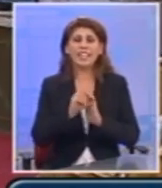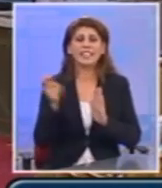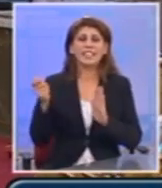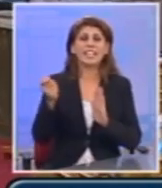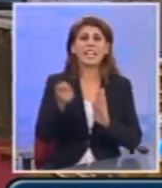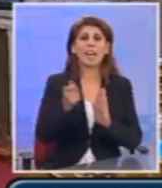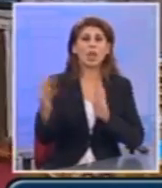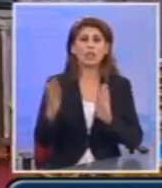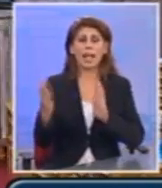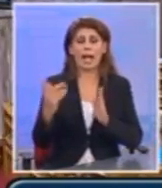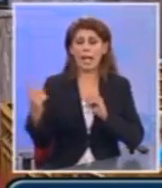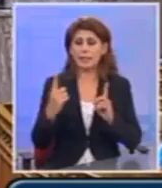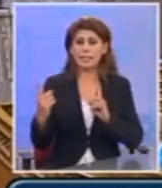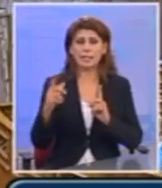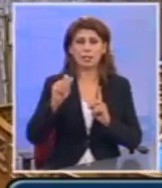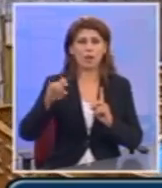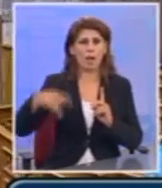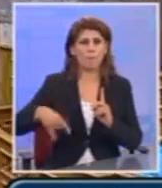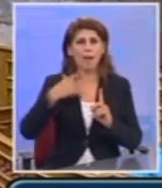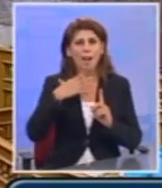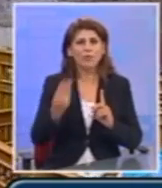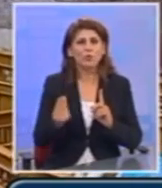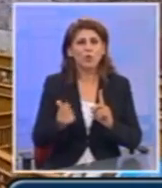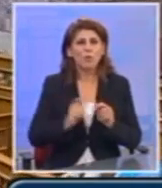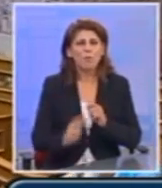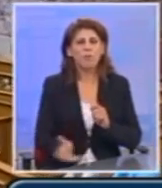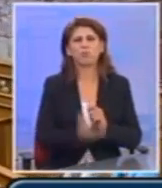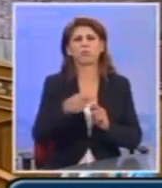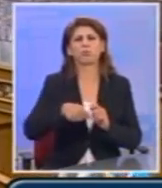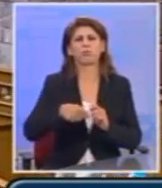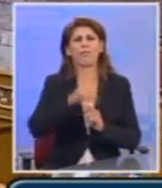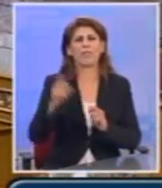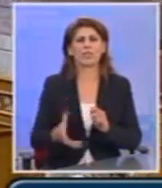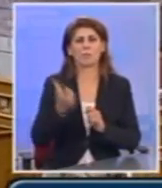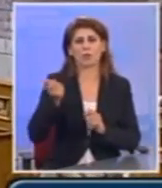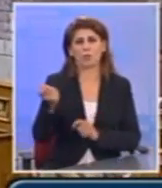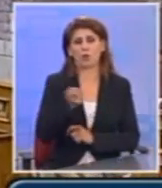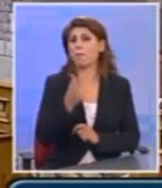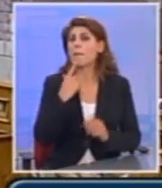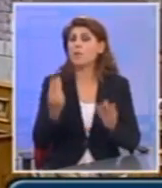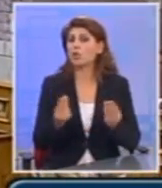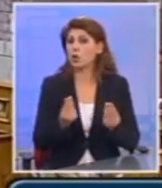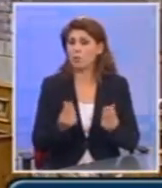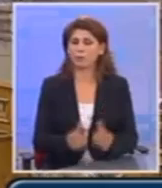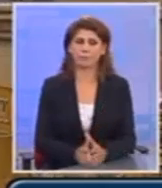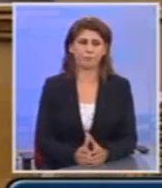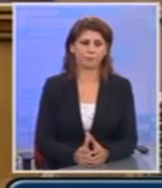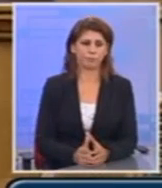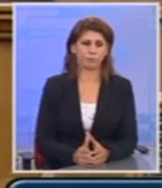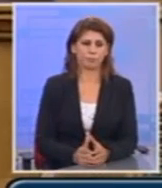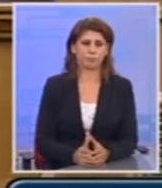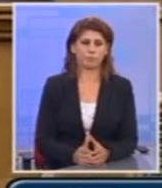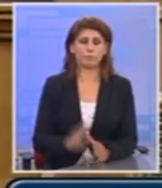αεπ υπονομεύοντας τη βιωσιμότητα του χρέους πώς όταν